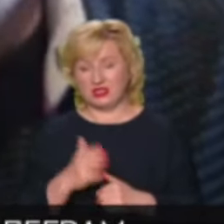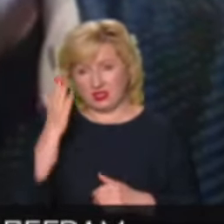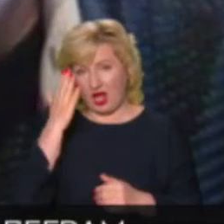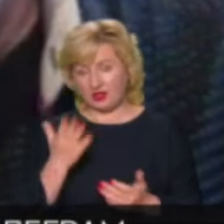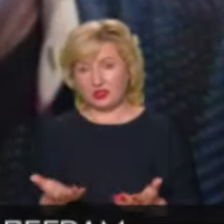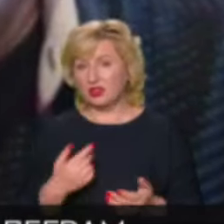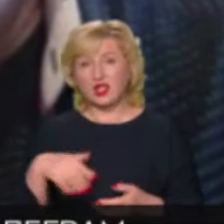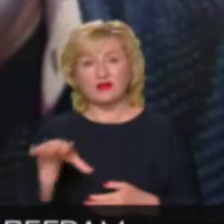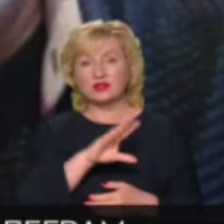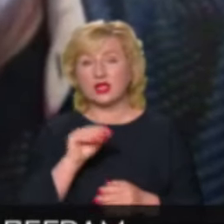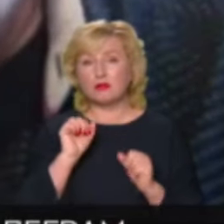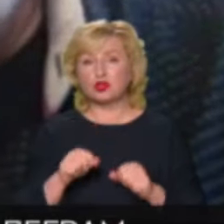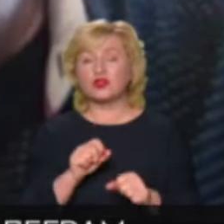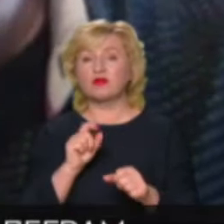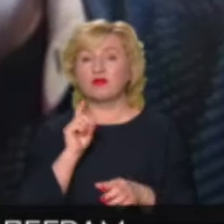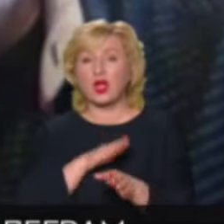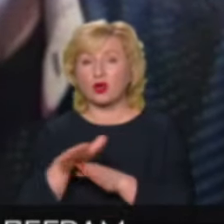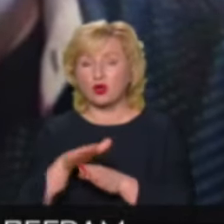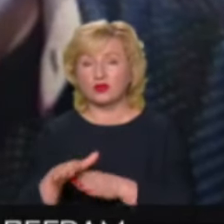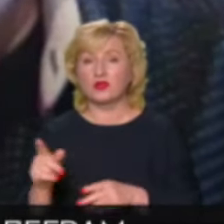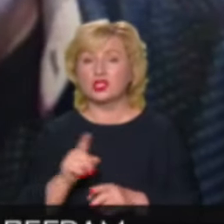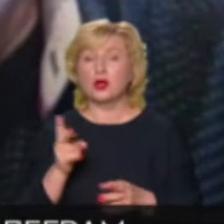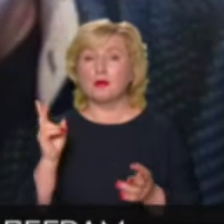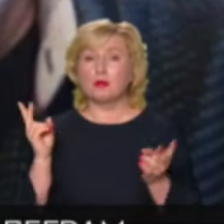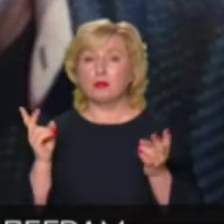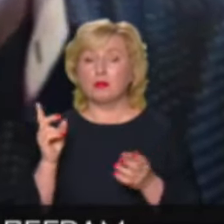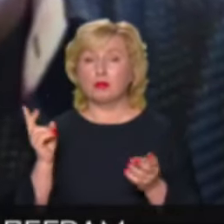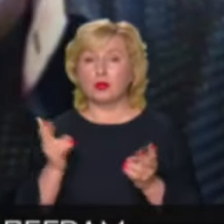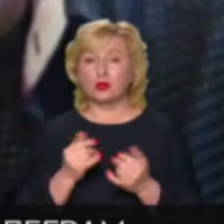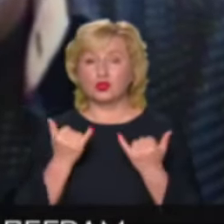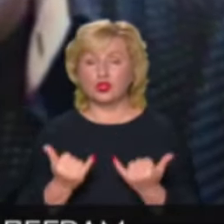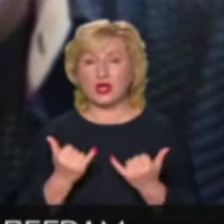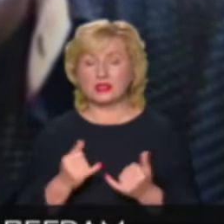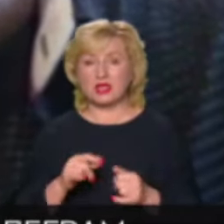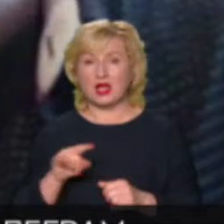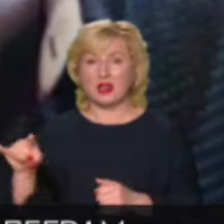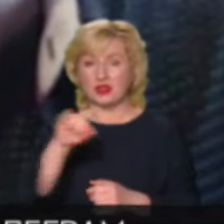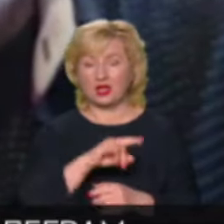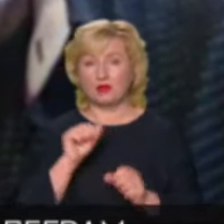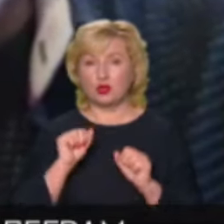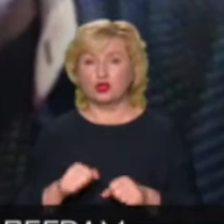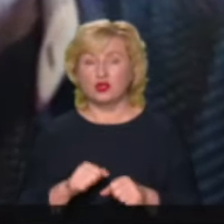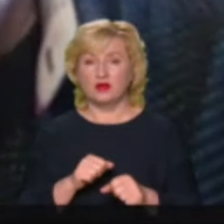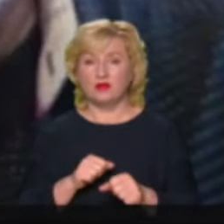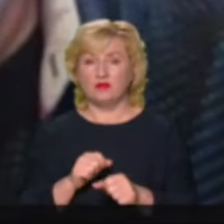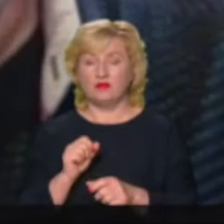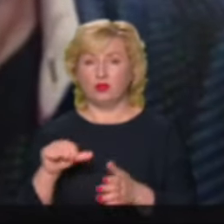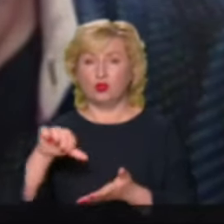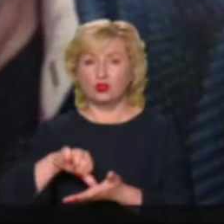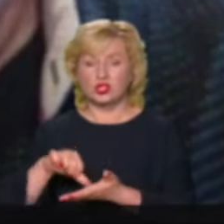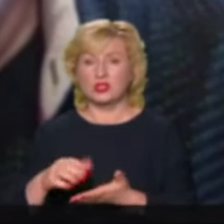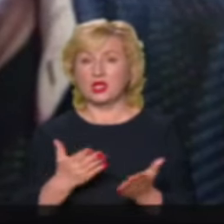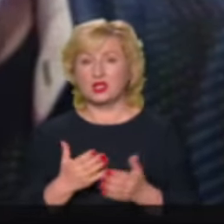все можуть виконувати те, що повинні виконувати сучасні літаки, які можуть приймати якусь участь в